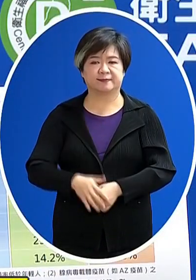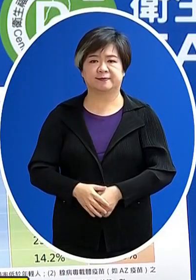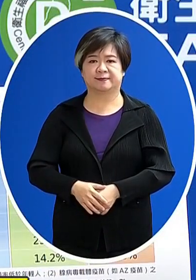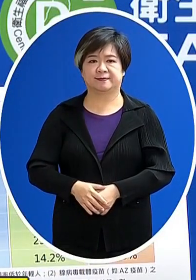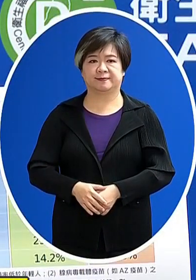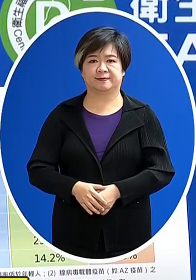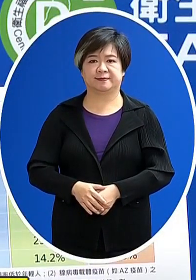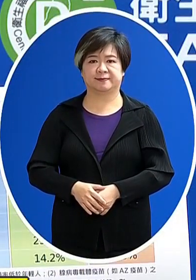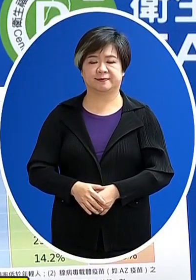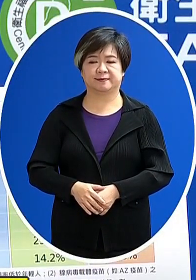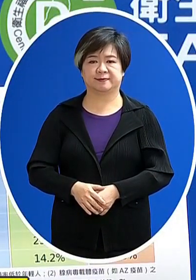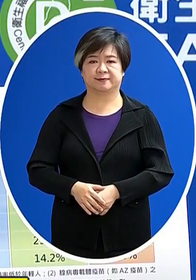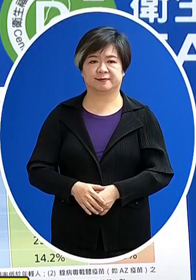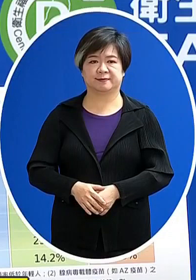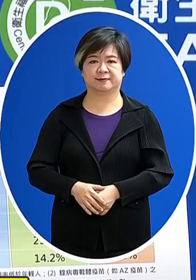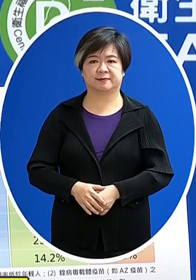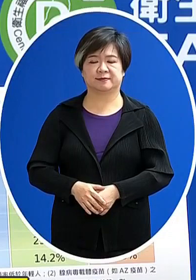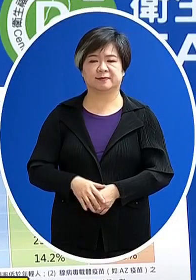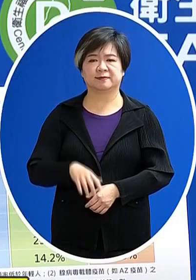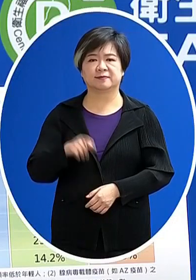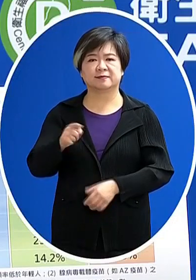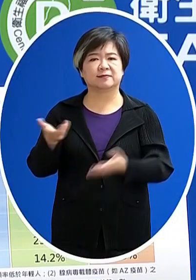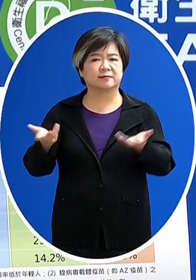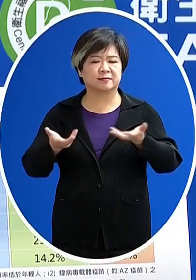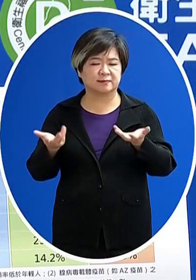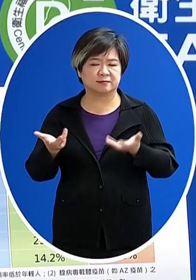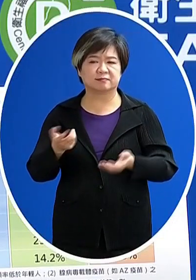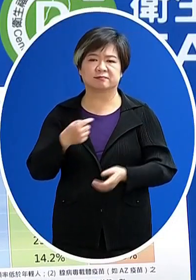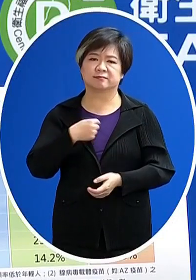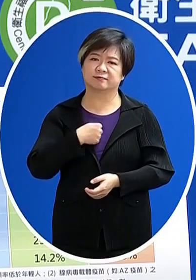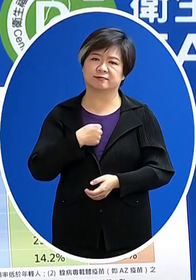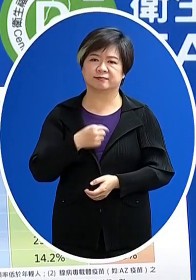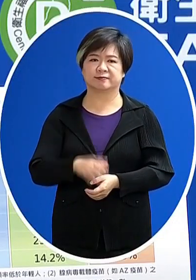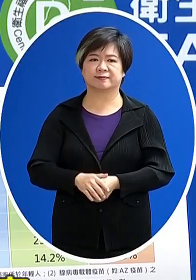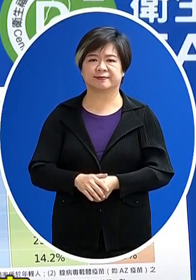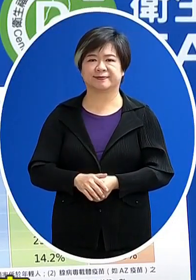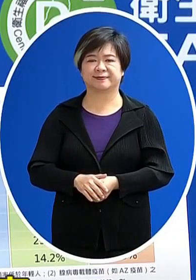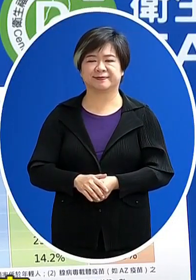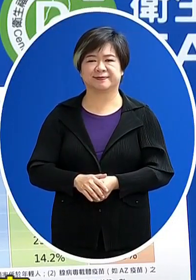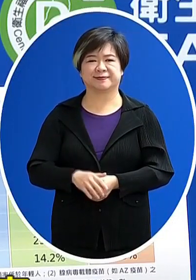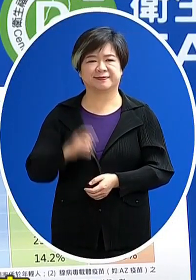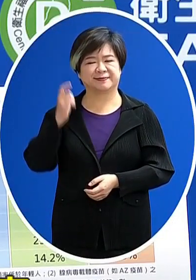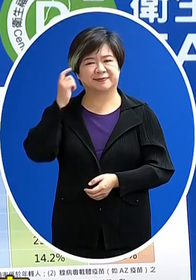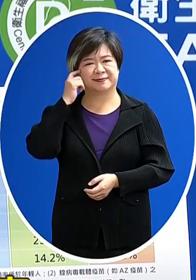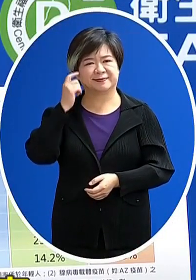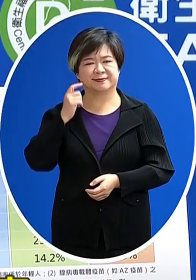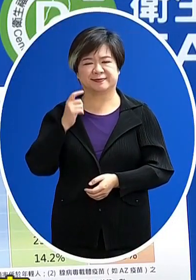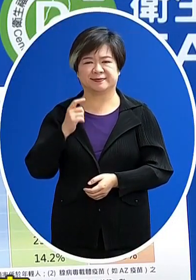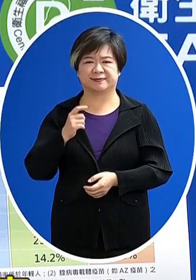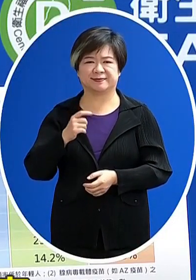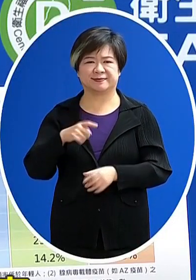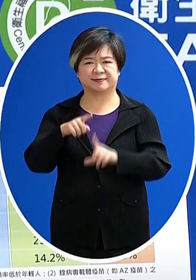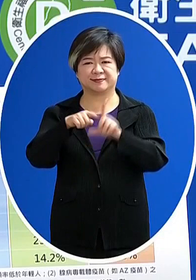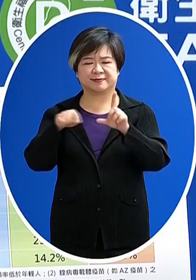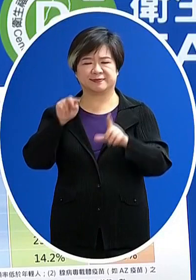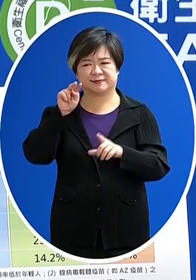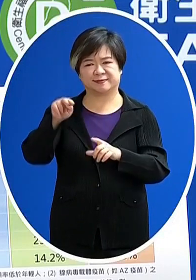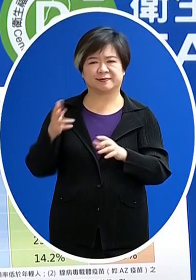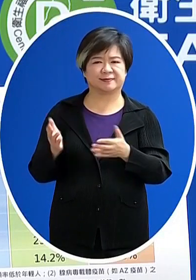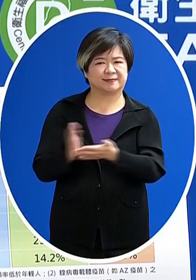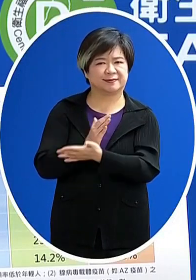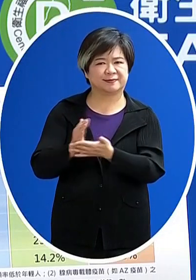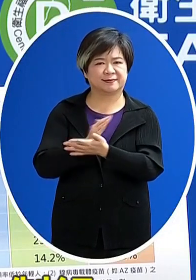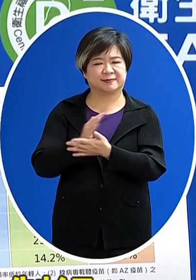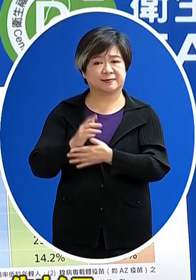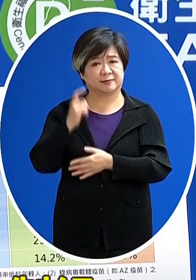对于说所谓的一个讯息里面，我们都站在一个二甲害了这样的一个角度来看这些事